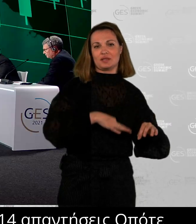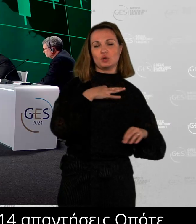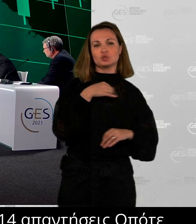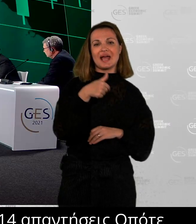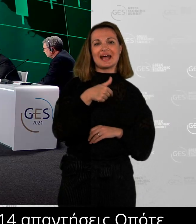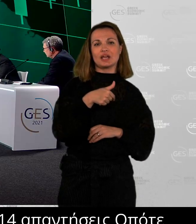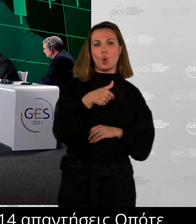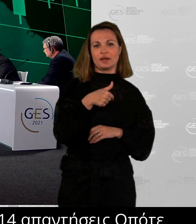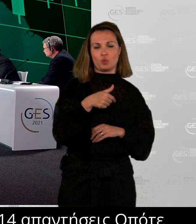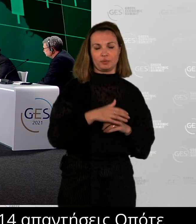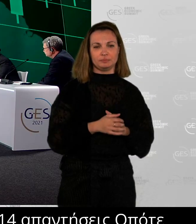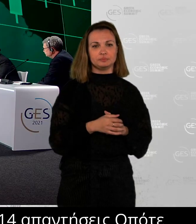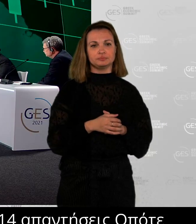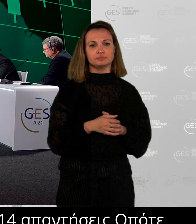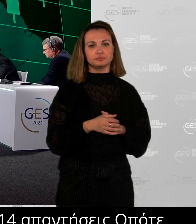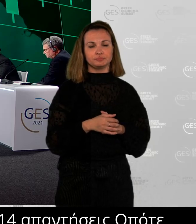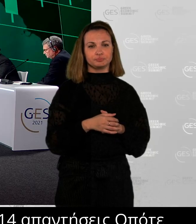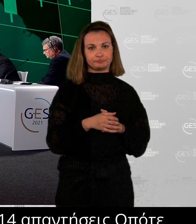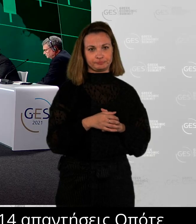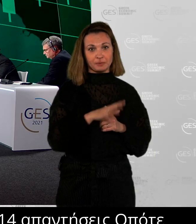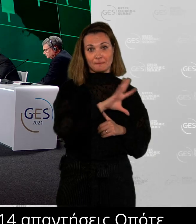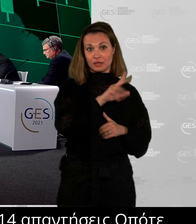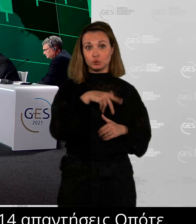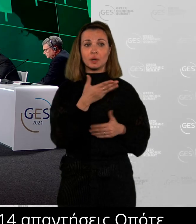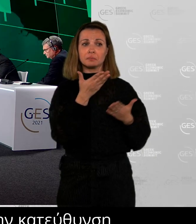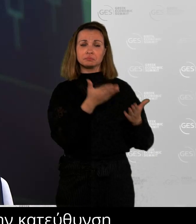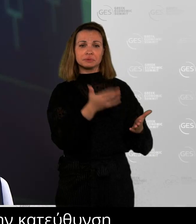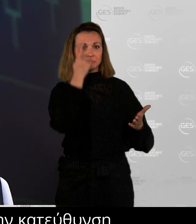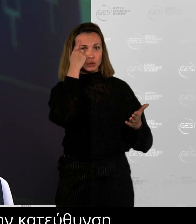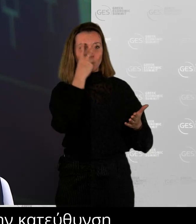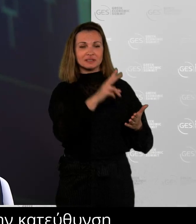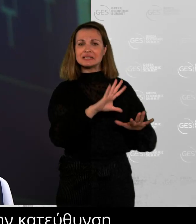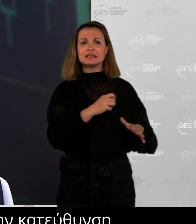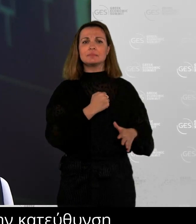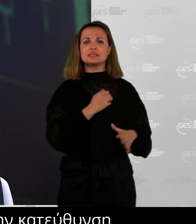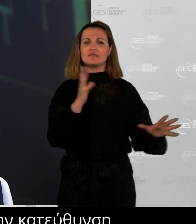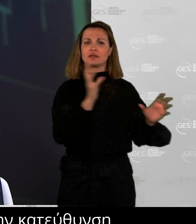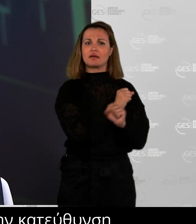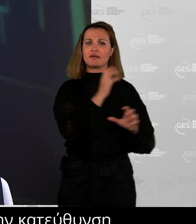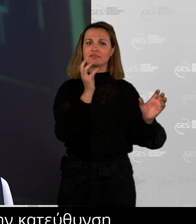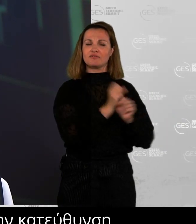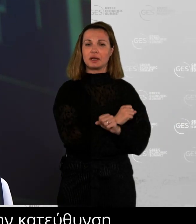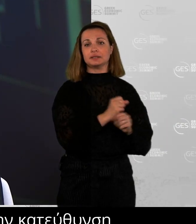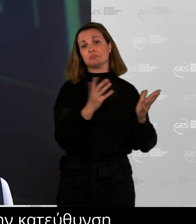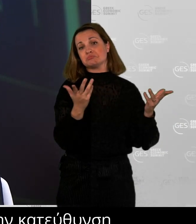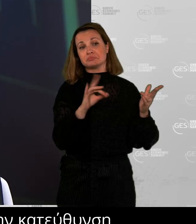κατεύθυνση όλων όσων ακούστηκαν, τι θεωρείτε ότι έχετε πετύχει είτε εσείς προσωπικά είτε ως